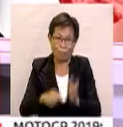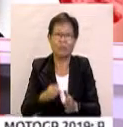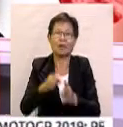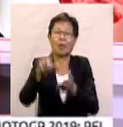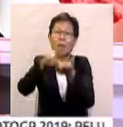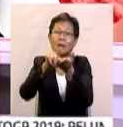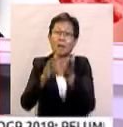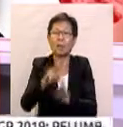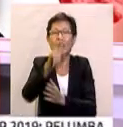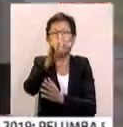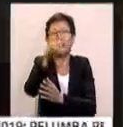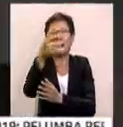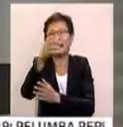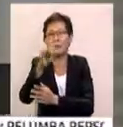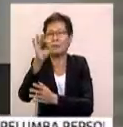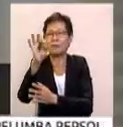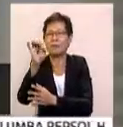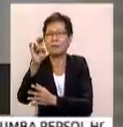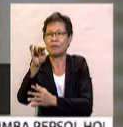Fengfeng.